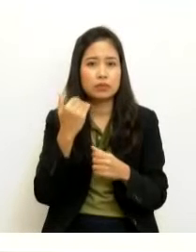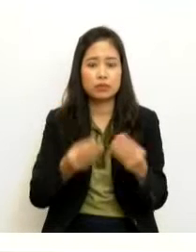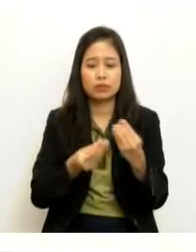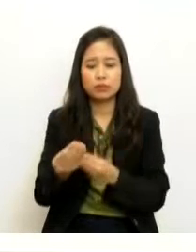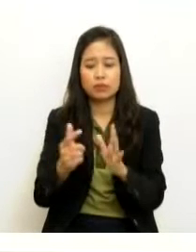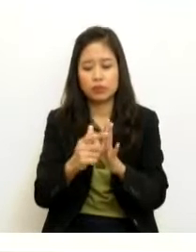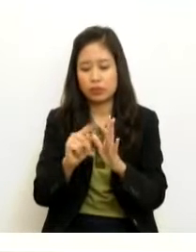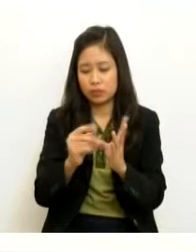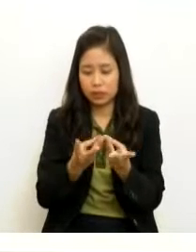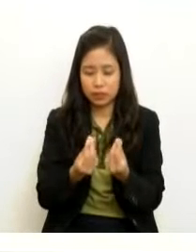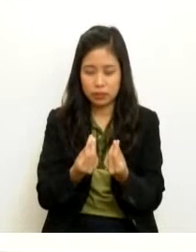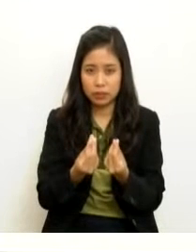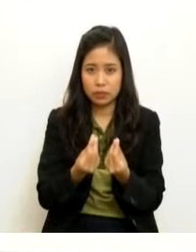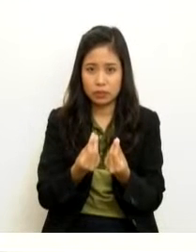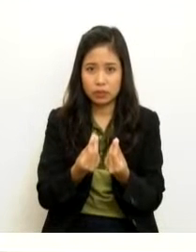ที่นะครับ